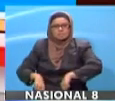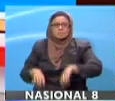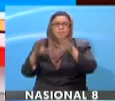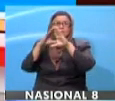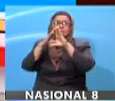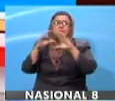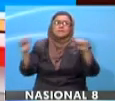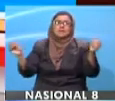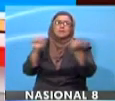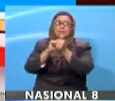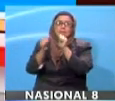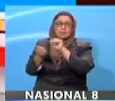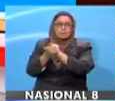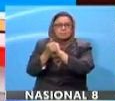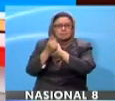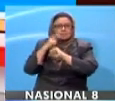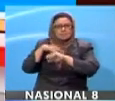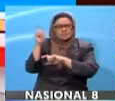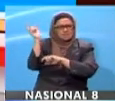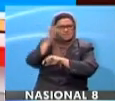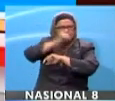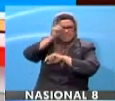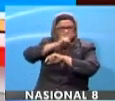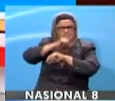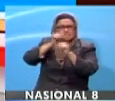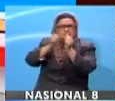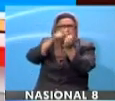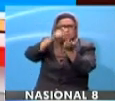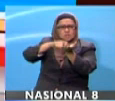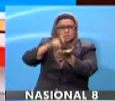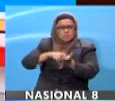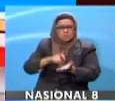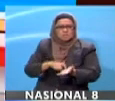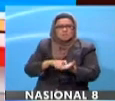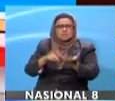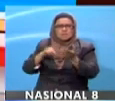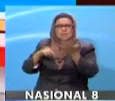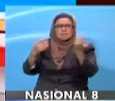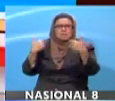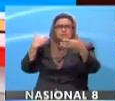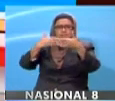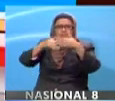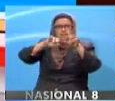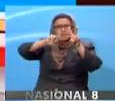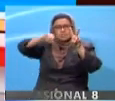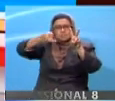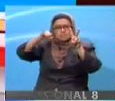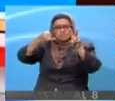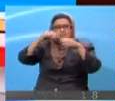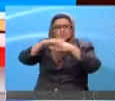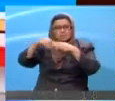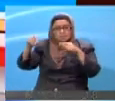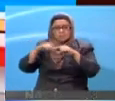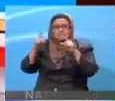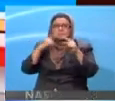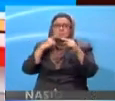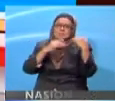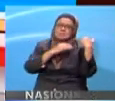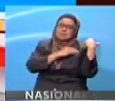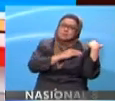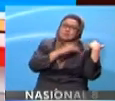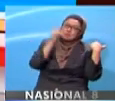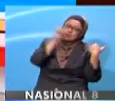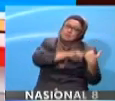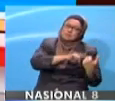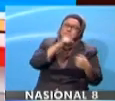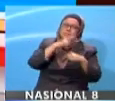yang dilihat agak tenat. Dengan hutang KHM kini melebihi RM2 juta, tugas berat menanti Datuk Seri